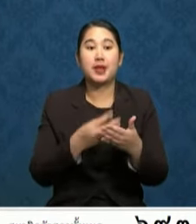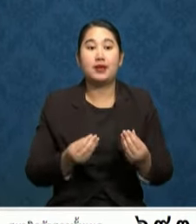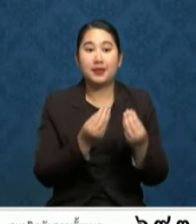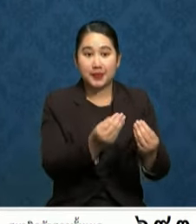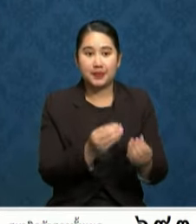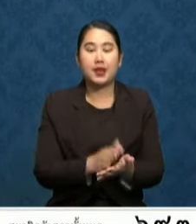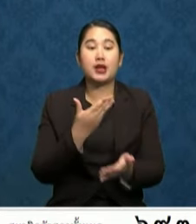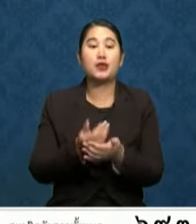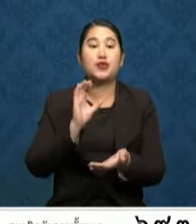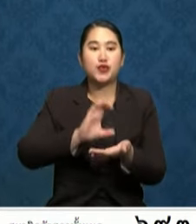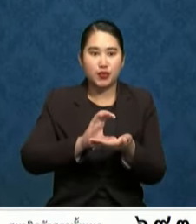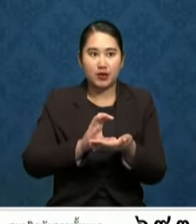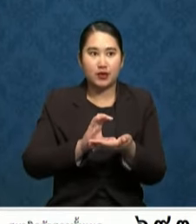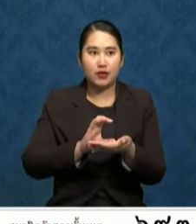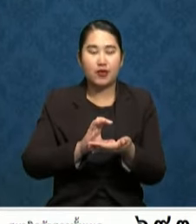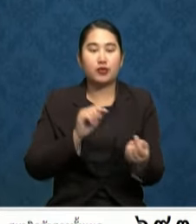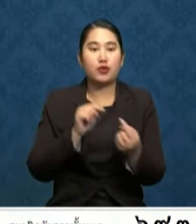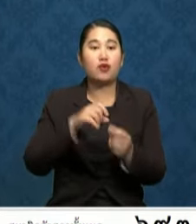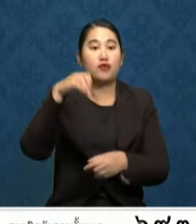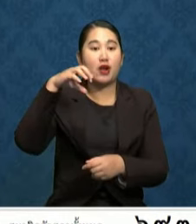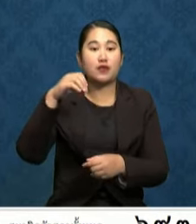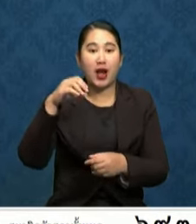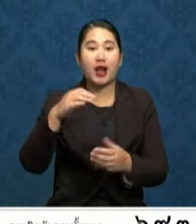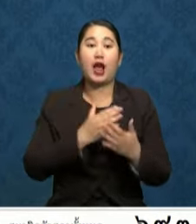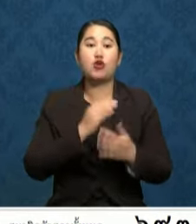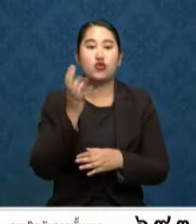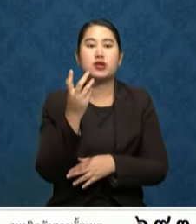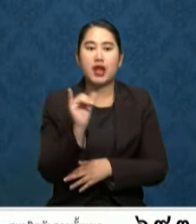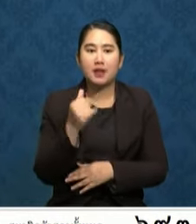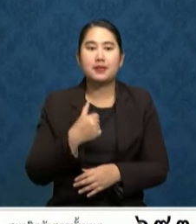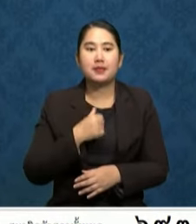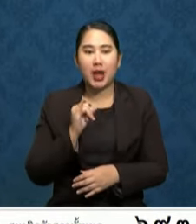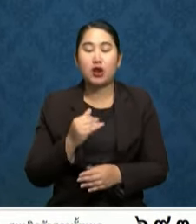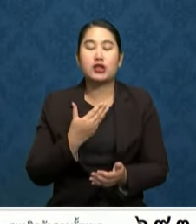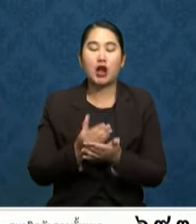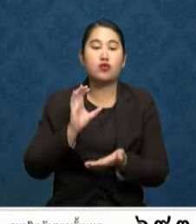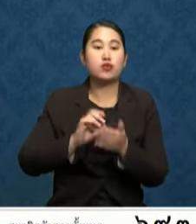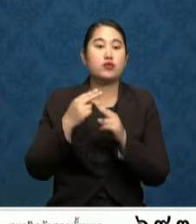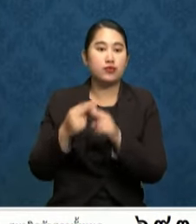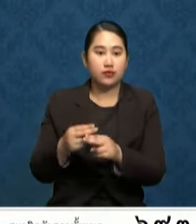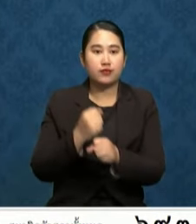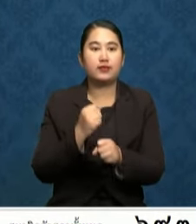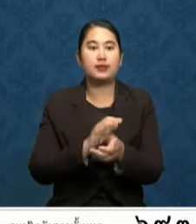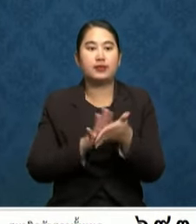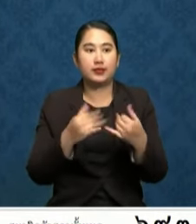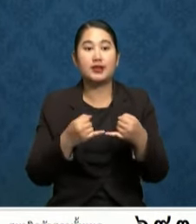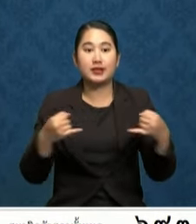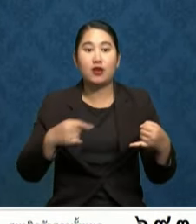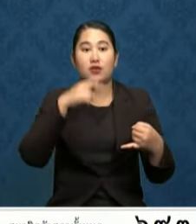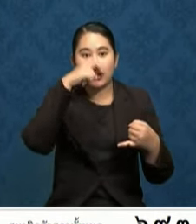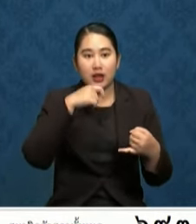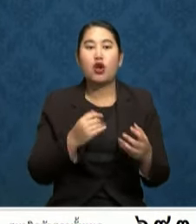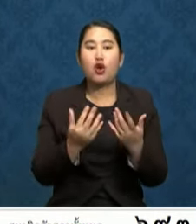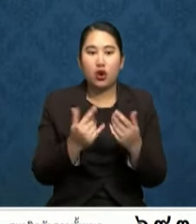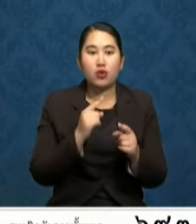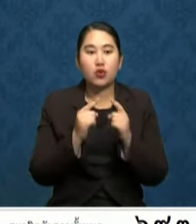ทุนเนี่ยเราอาจจะไม่สามารถจะลงทุนไฟฟ้าสีเขียวใครได้เราอาจะบอกให้เขาลงทุนเขาเองนะครับ outsourceไปแล้วก็ใช้สายเราก็อาจจะต้องมี